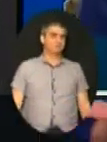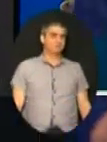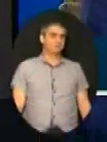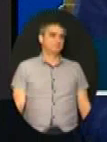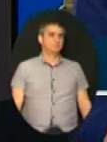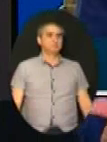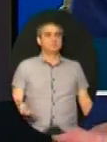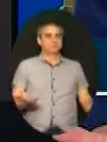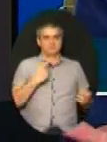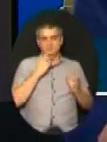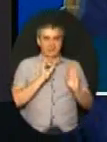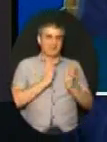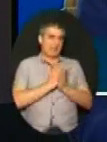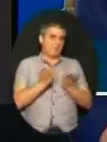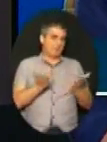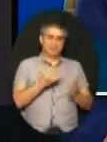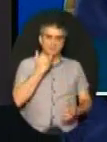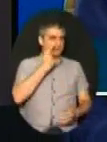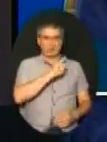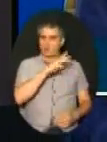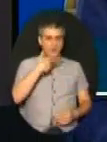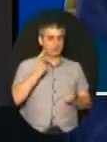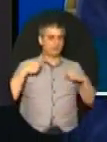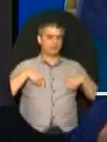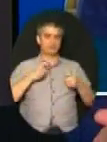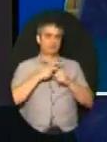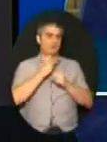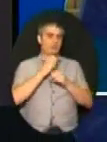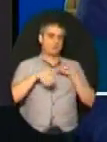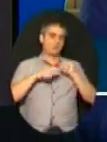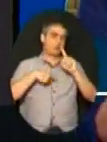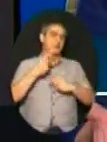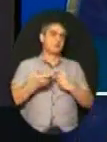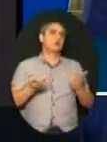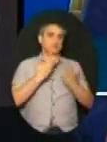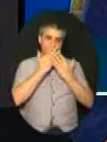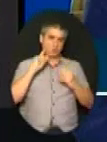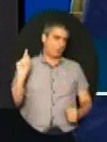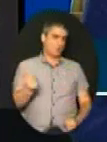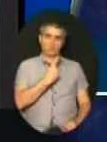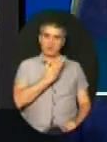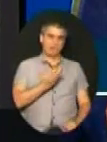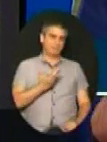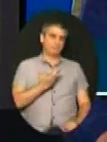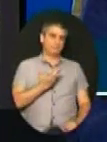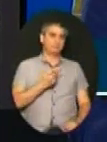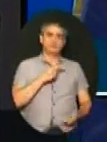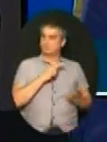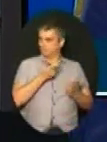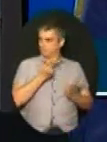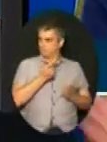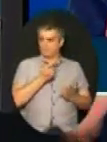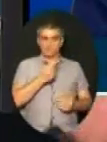שבוז'י, בוא נגיד את האמת, כן? בוז'י לא יהיה יושב ראש מפלגת העבודה בבחירות הבאות. זה ברור לכל מי שרואה את זה. רוצה לומר